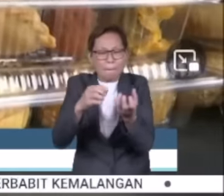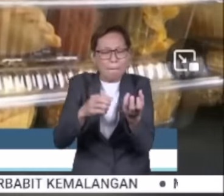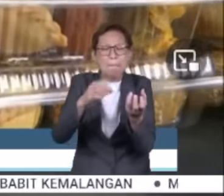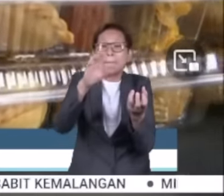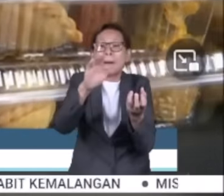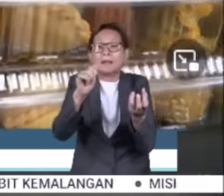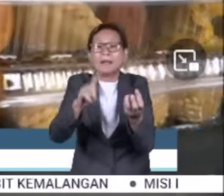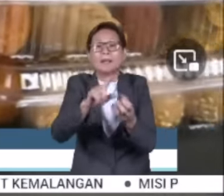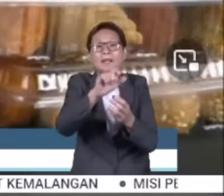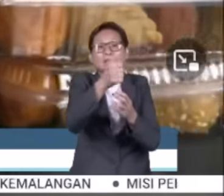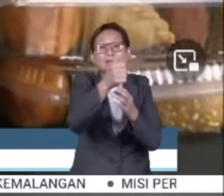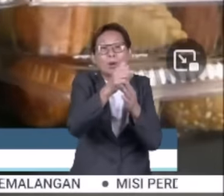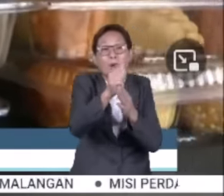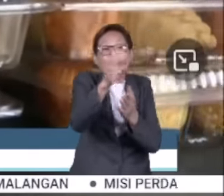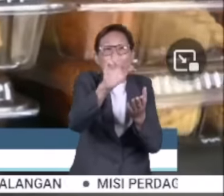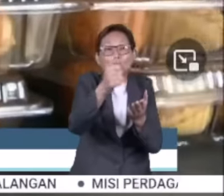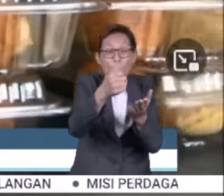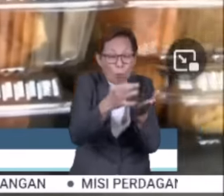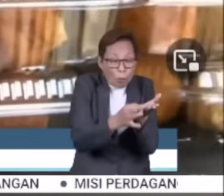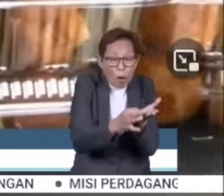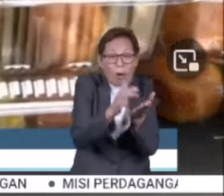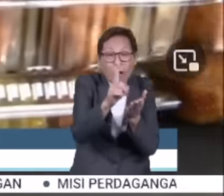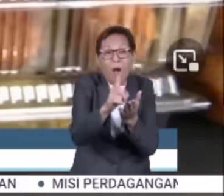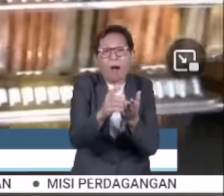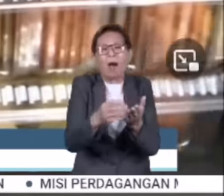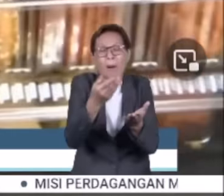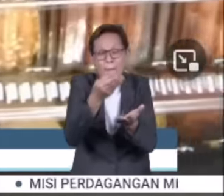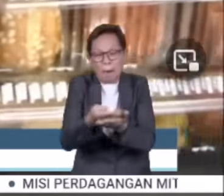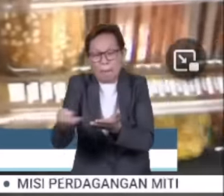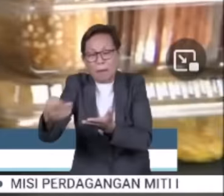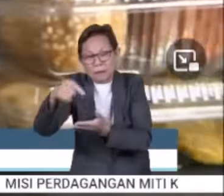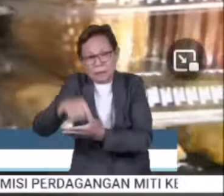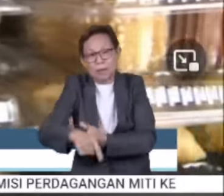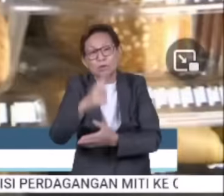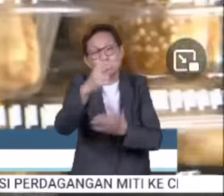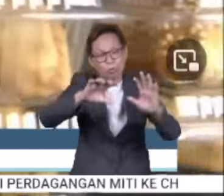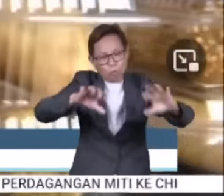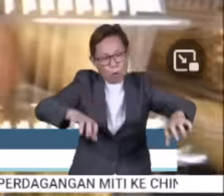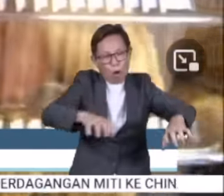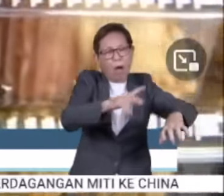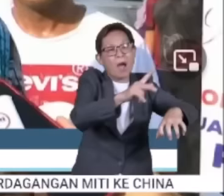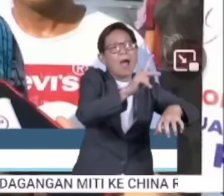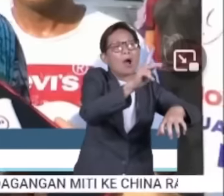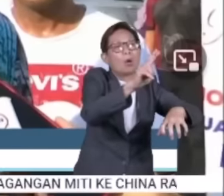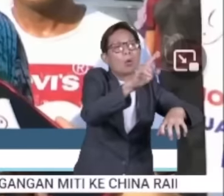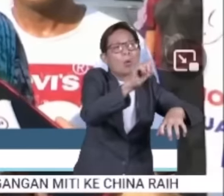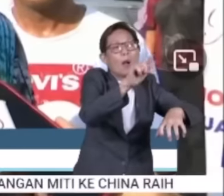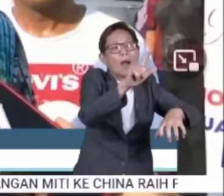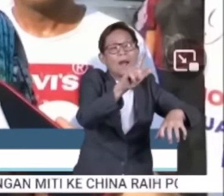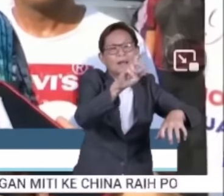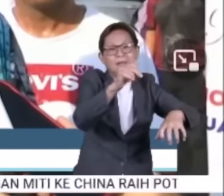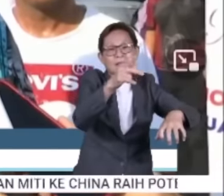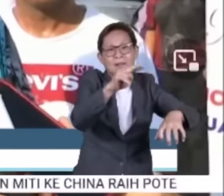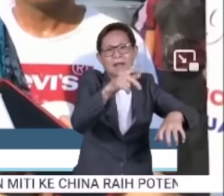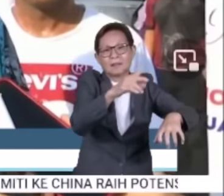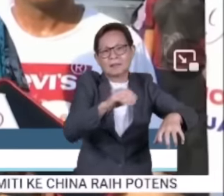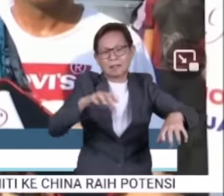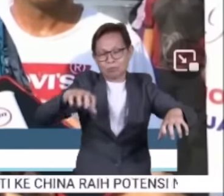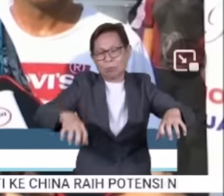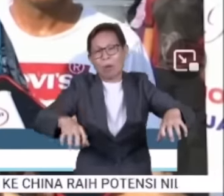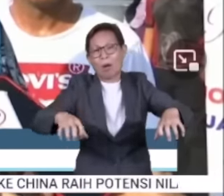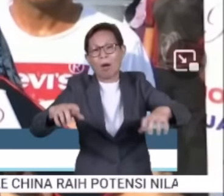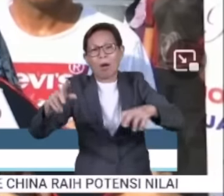sekupang sebiji ini ditempah daripada peniaga tempatan. Agihan dibuat di 2 lokasi iaitu Pekan Kuala Nerang dan Pekan Naka. Masih ada lagi dengan